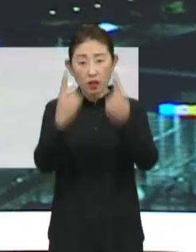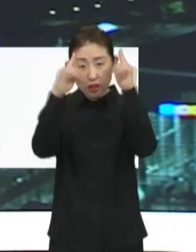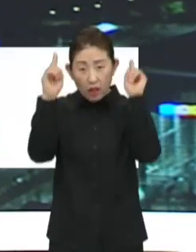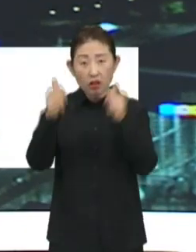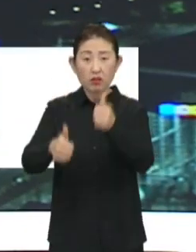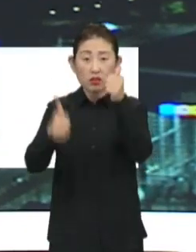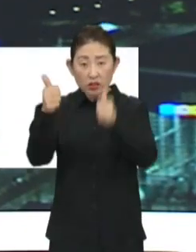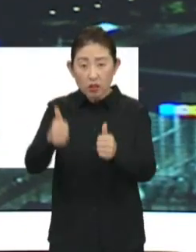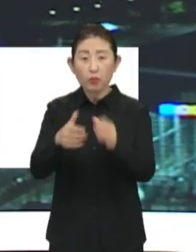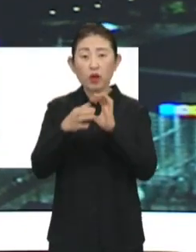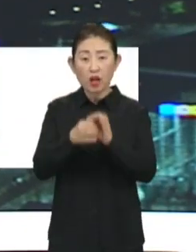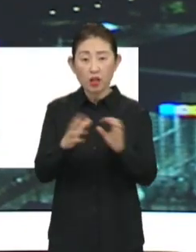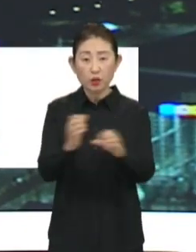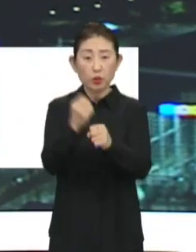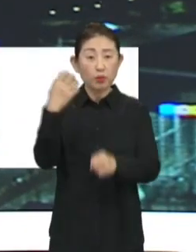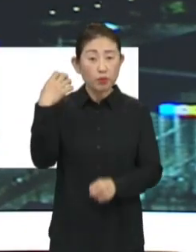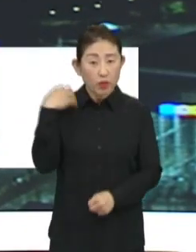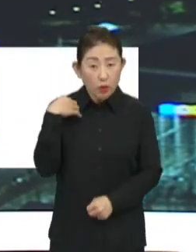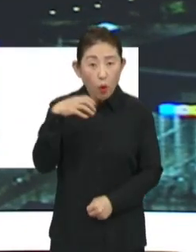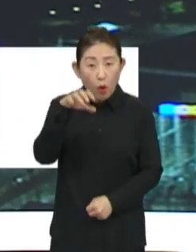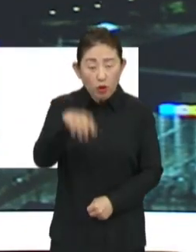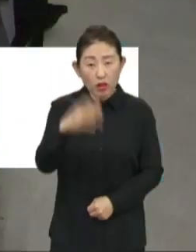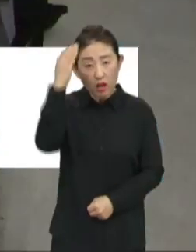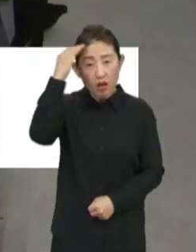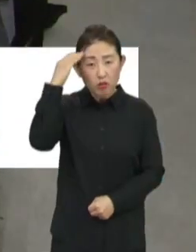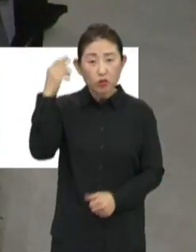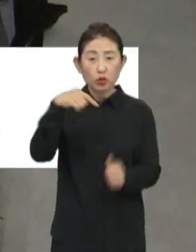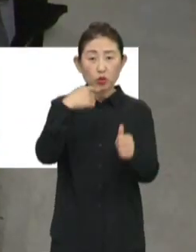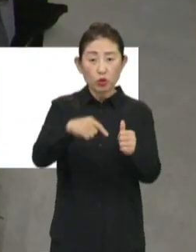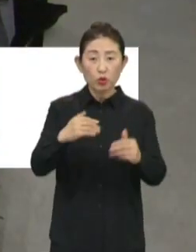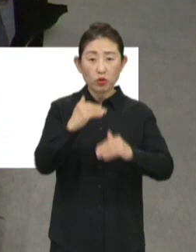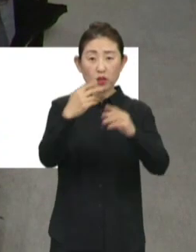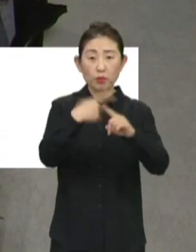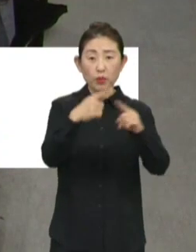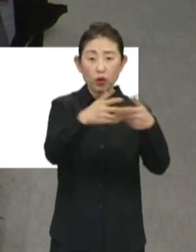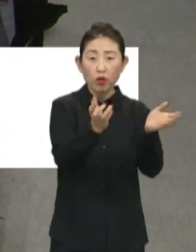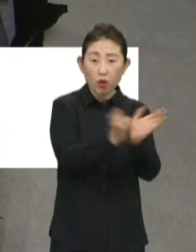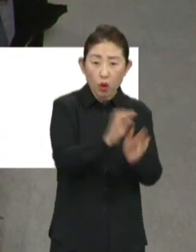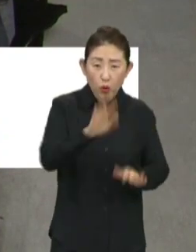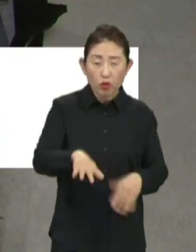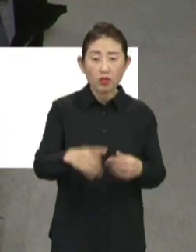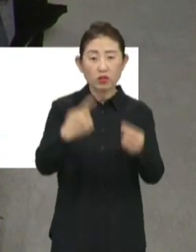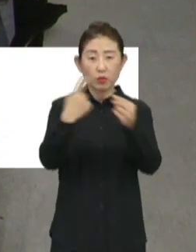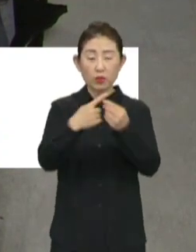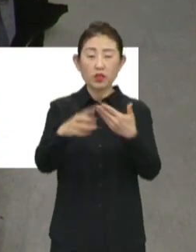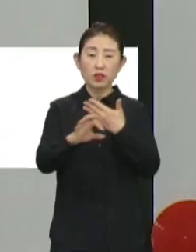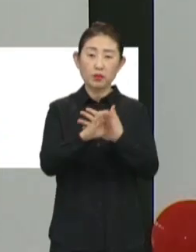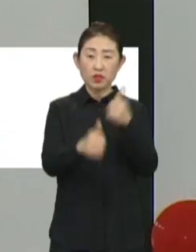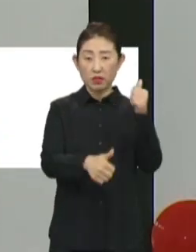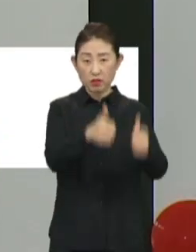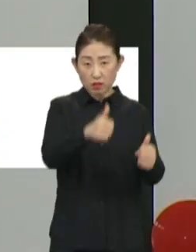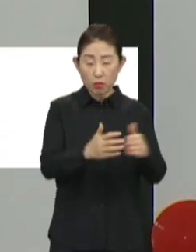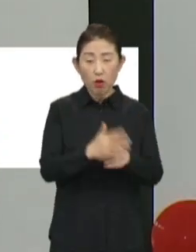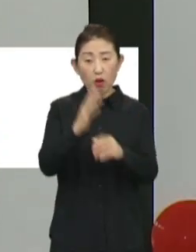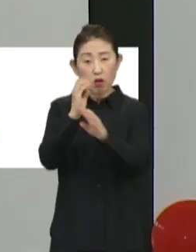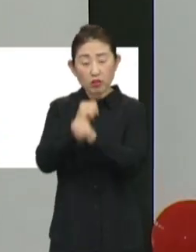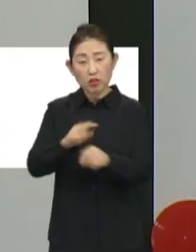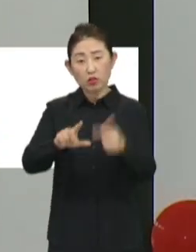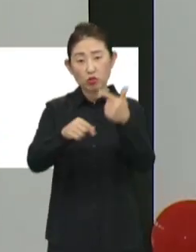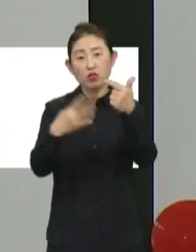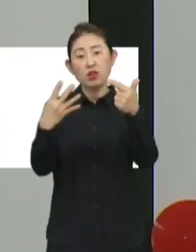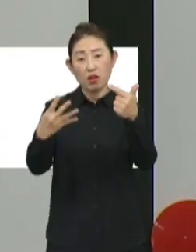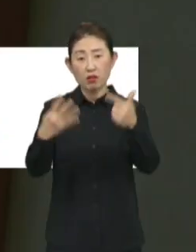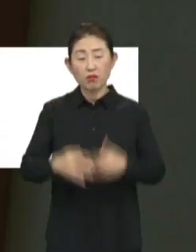2025학년도 대학수학 능력 시험에 대비한 한국 교육과정 평가원 주간 올해 첫 모의 평가가 다음 달 4일